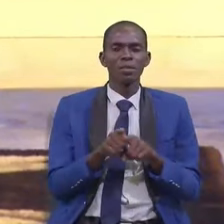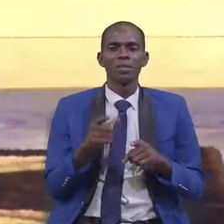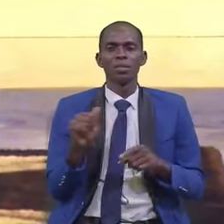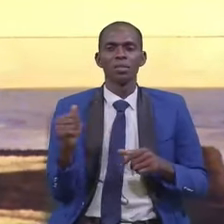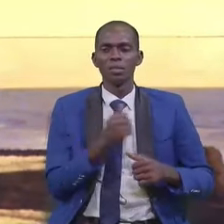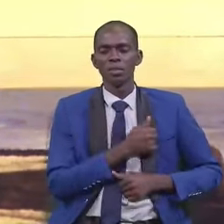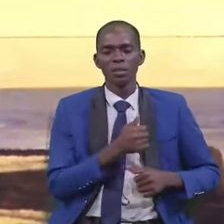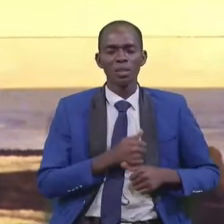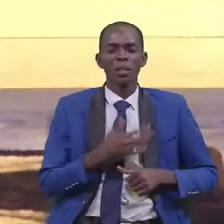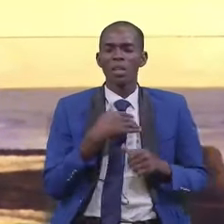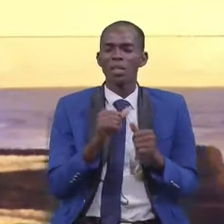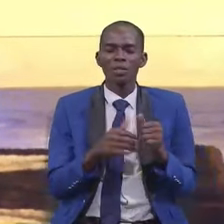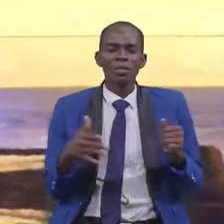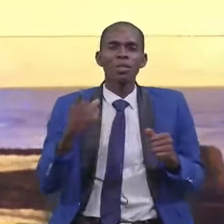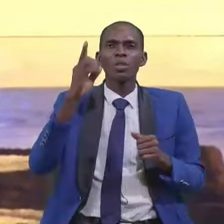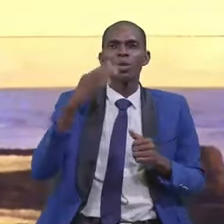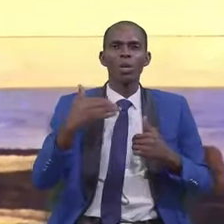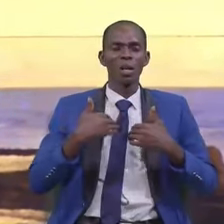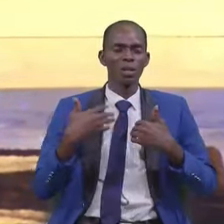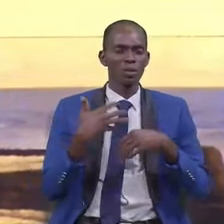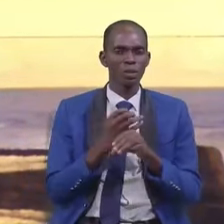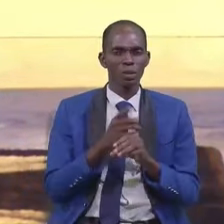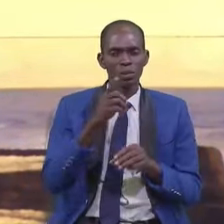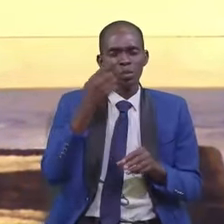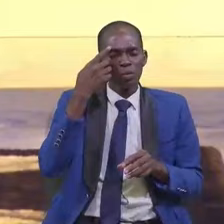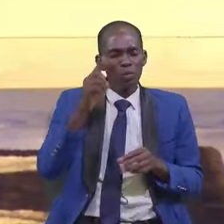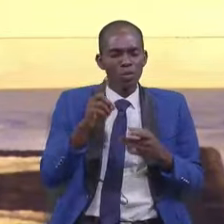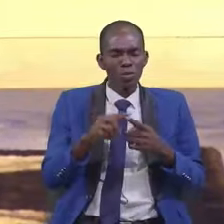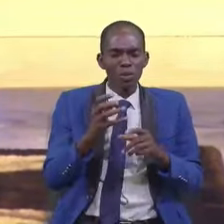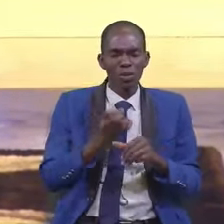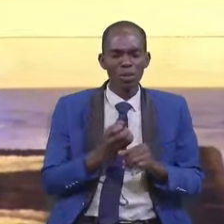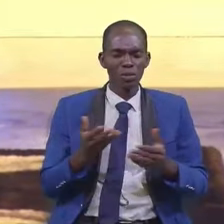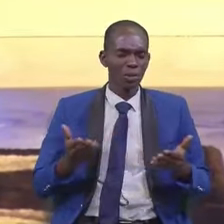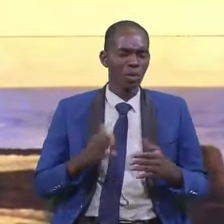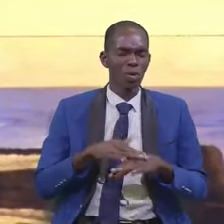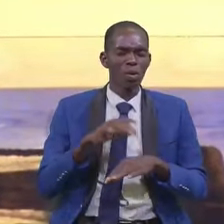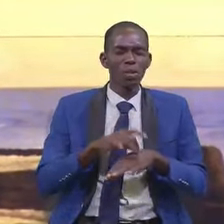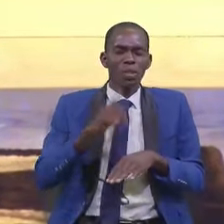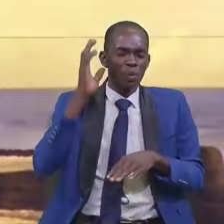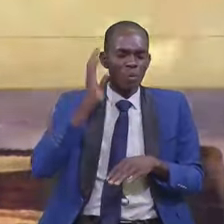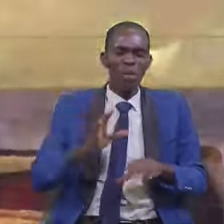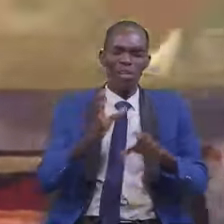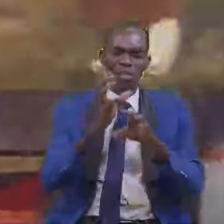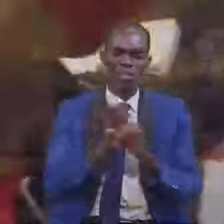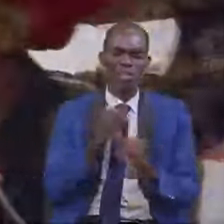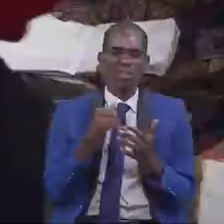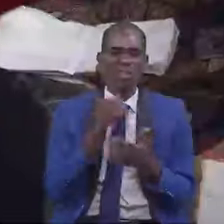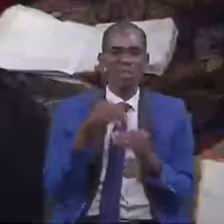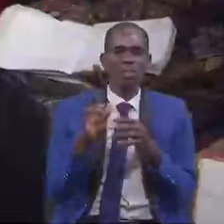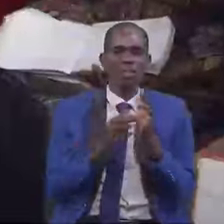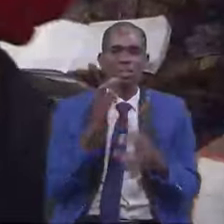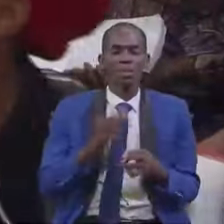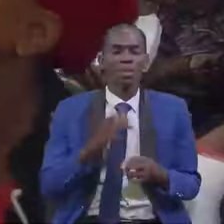la raison pour laquelle Dieu vous a créé pour accomplir ses desseins sur la terre, vous allez accomplir cela. Vous serez un